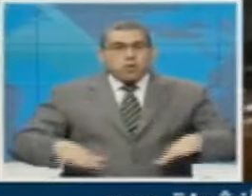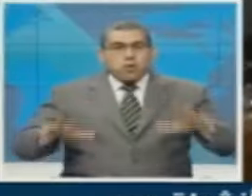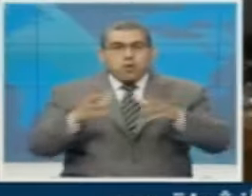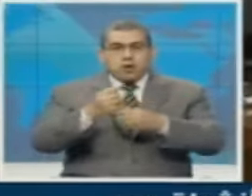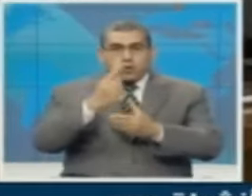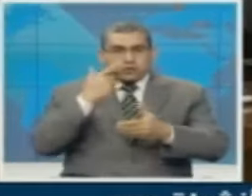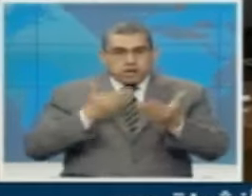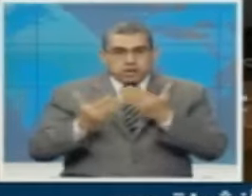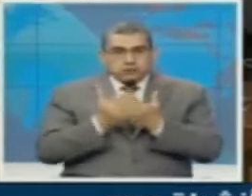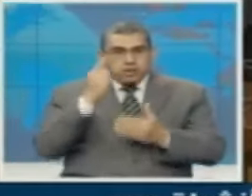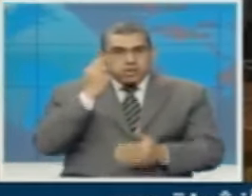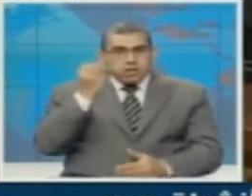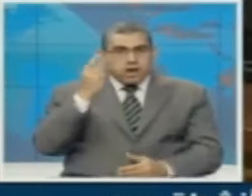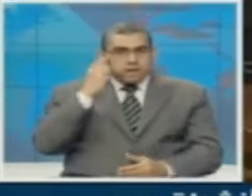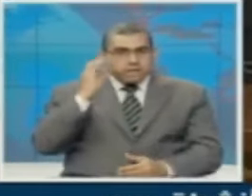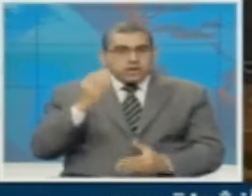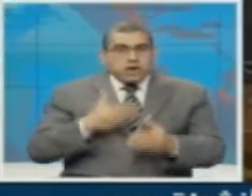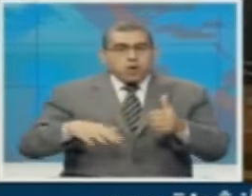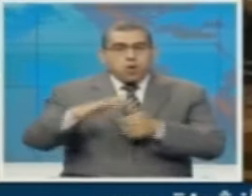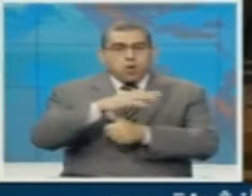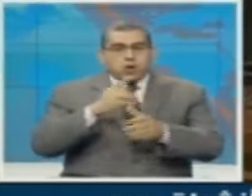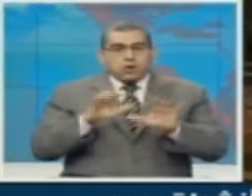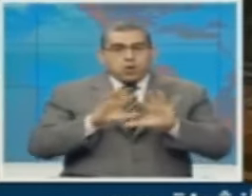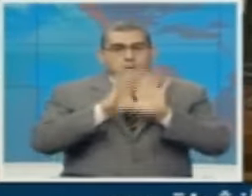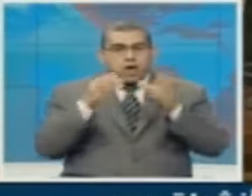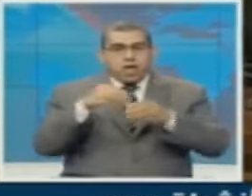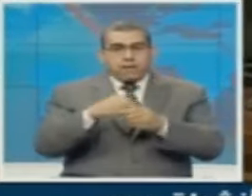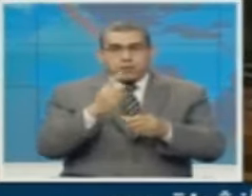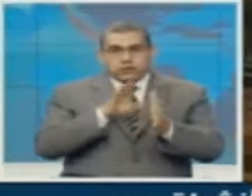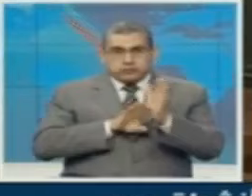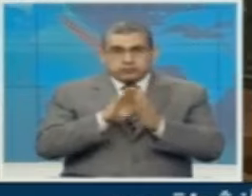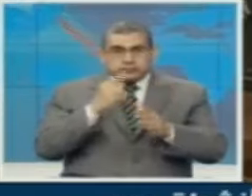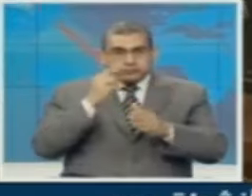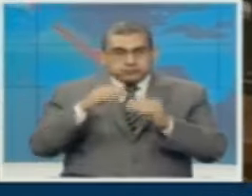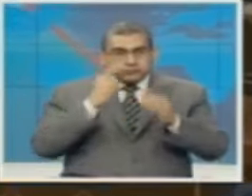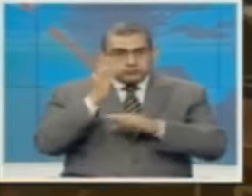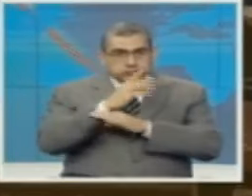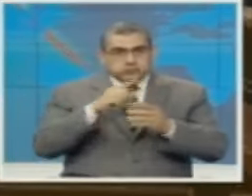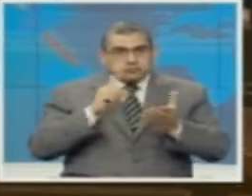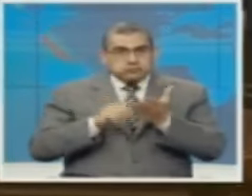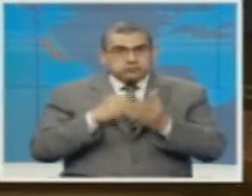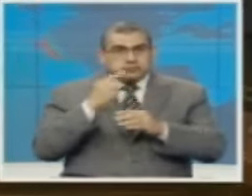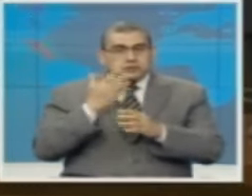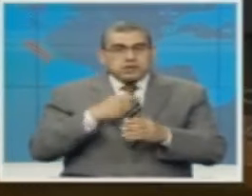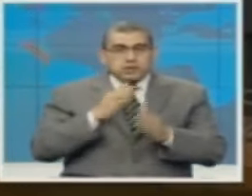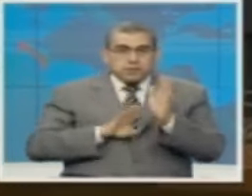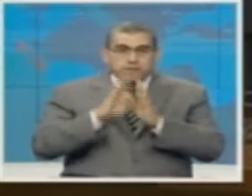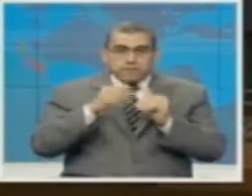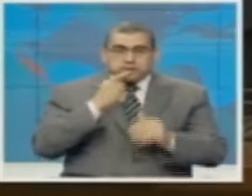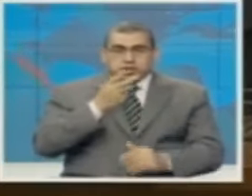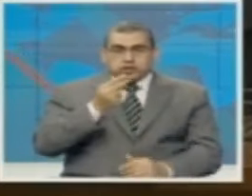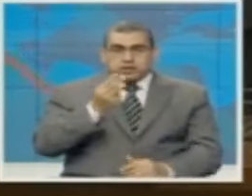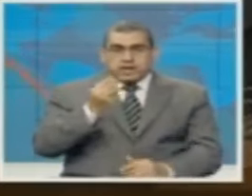الرشيدة ونشر ثقافة وفكر الحوكمة والتنمية، وذلك في إطار تنفيذ استراتيجية التنمية